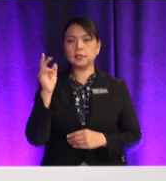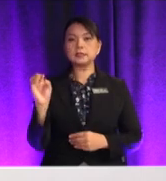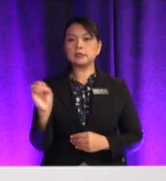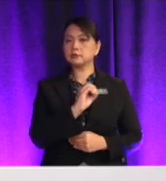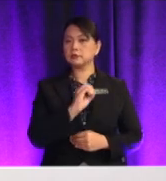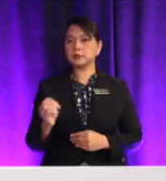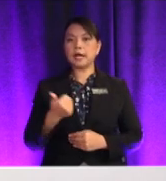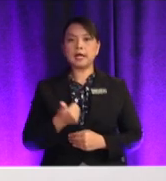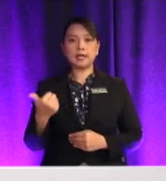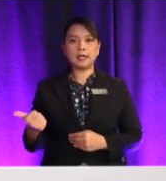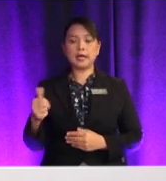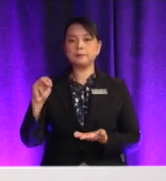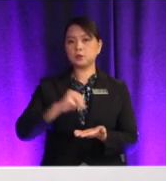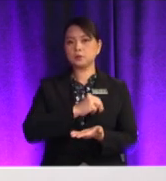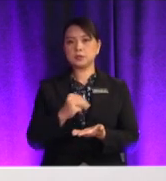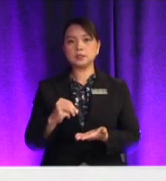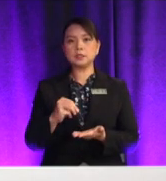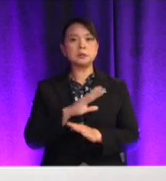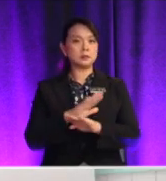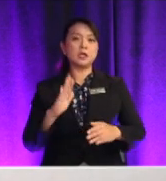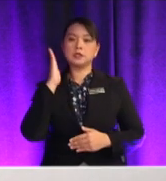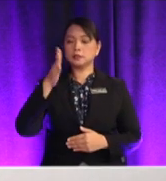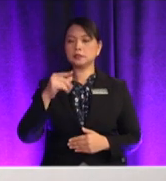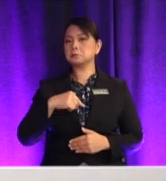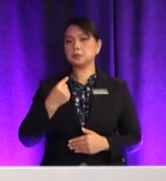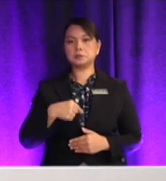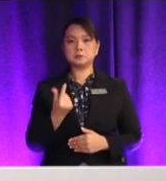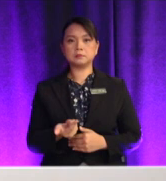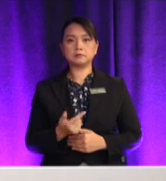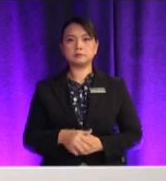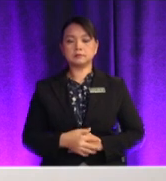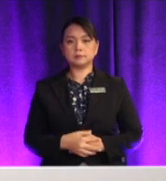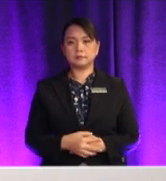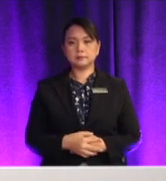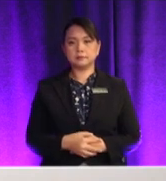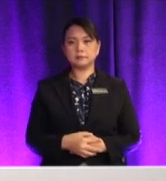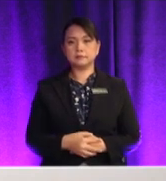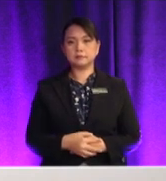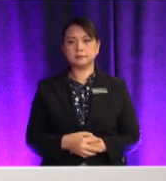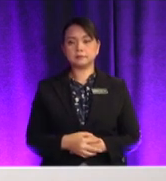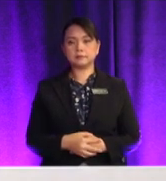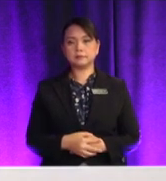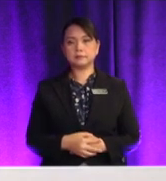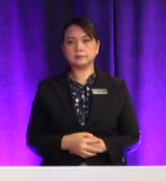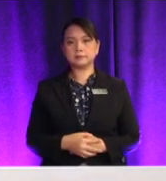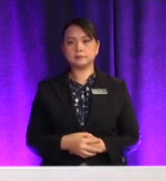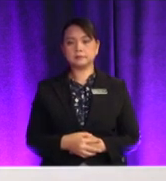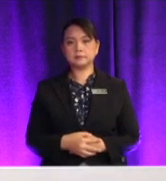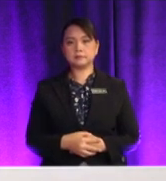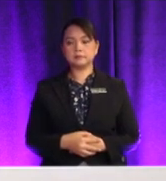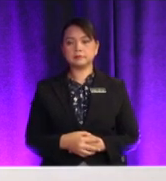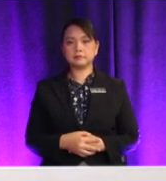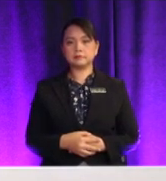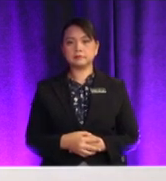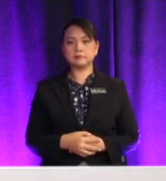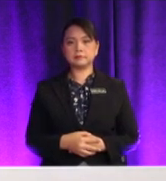mempersonakan. Aha, lagi? Itu saja? Ya, betul. Ya, okey. Ya, betul Akmal. Ya.